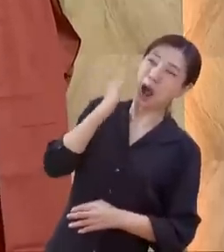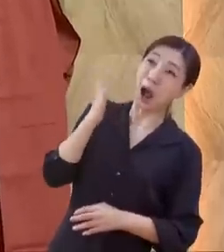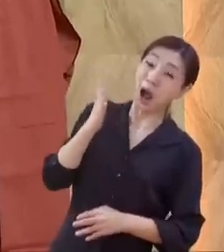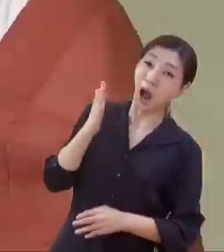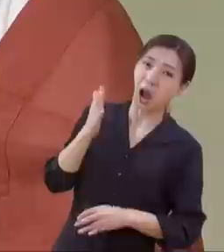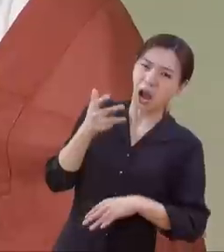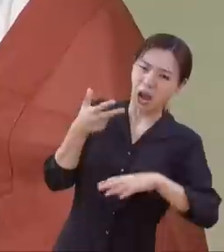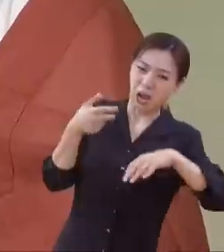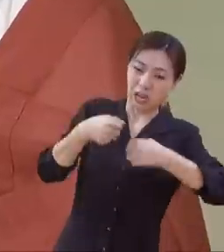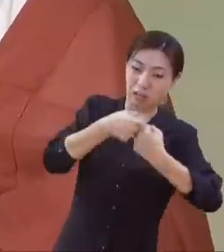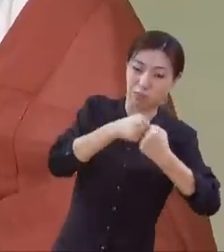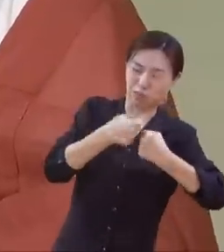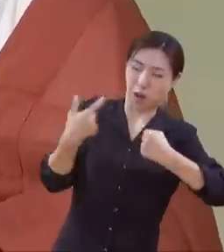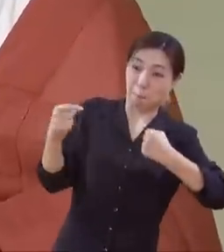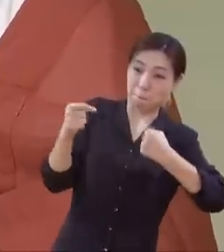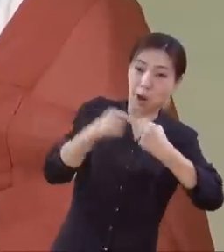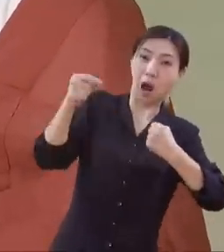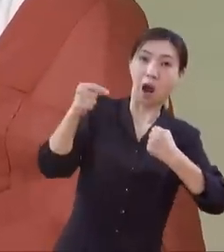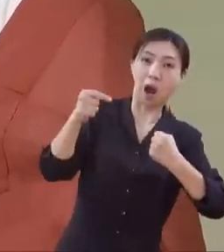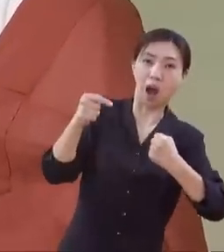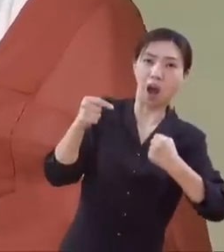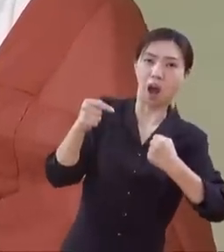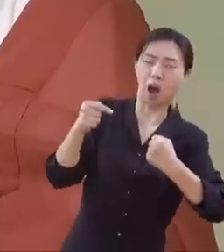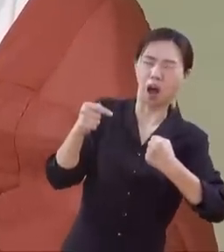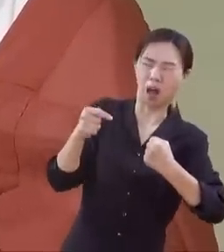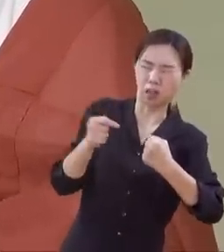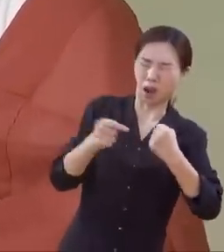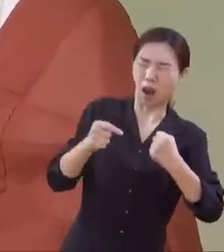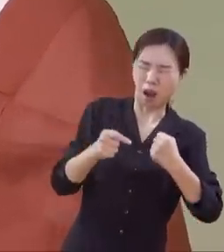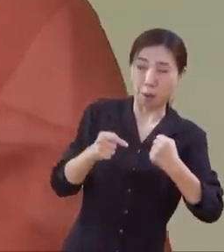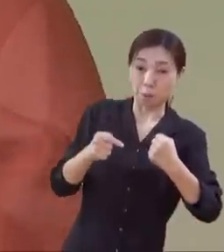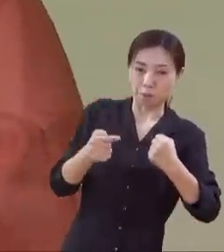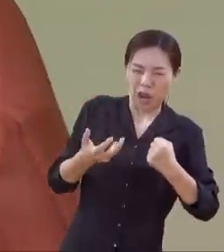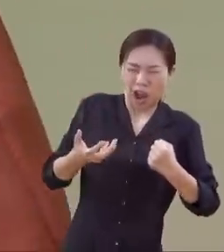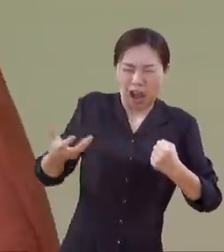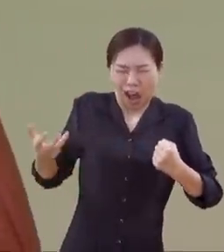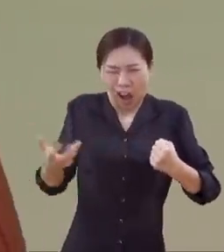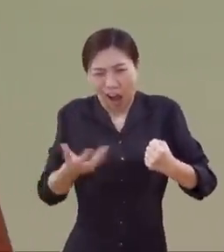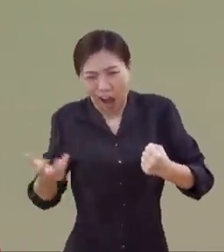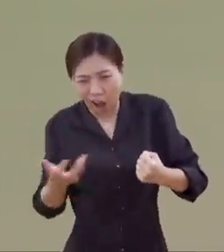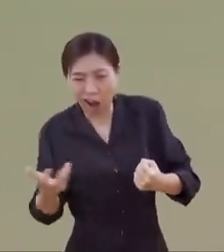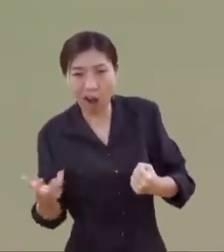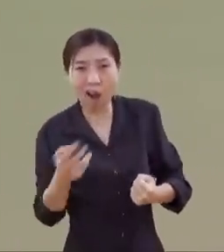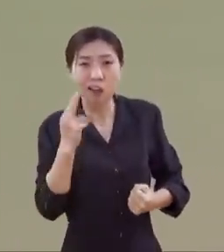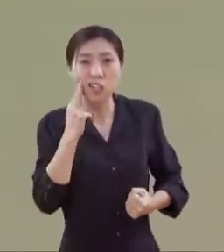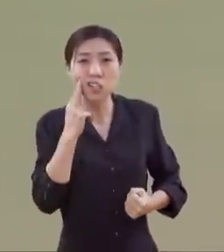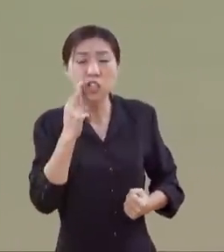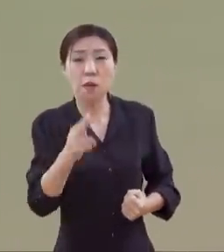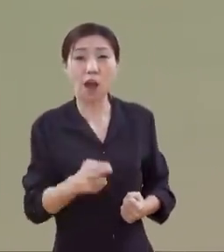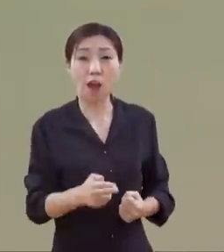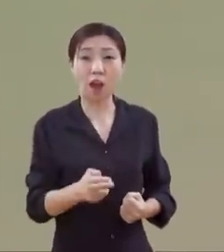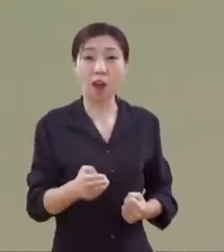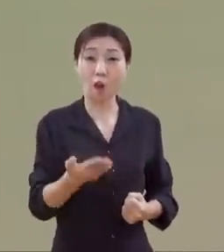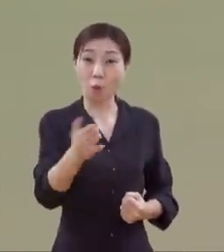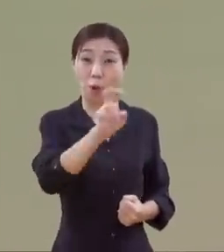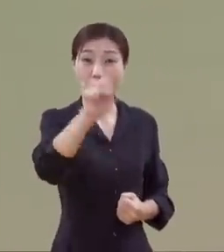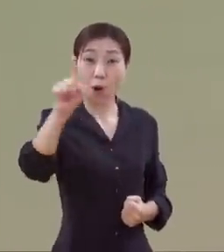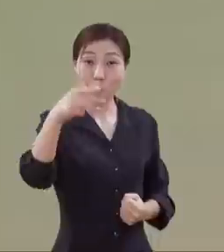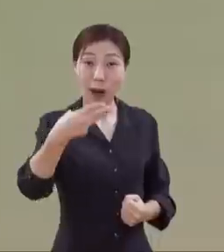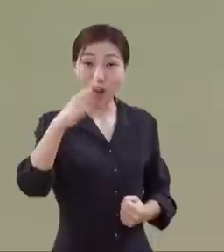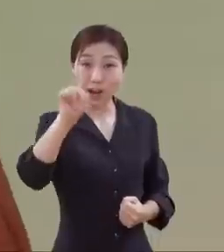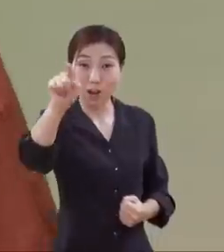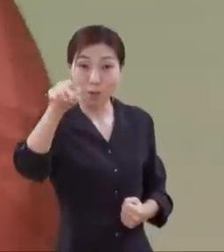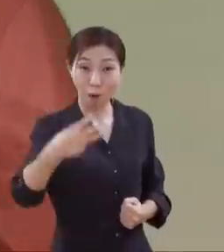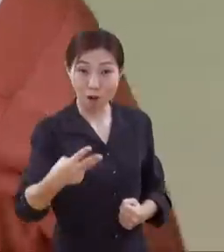말벌이 갑자기 뭐가 따끔해가지고 너무 아파서 정말 여러분 혹시 말벌 맞아 봤어요 말벌